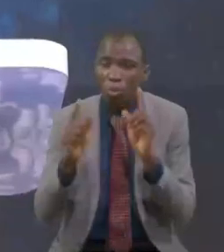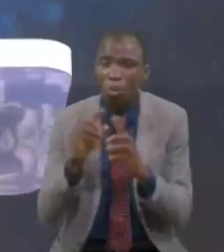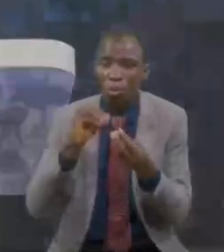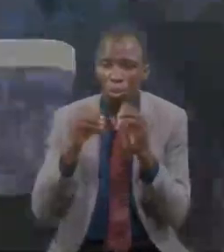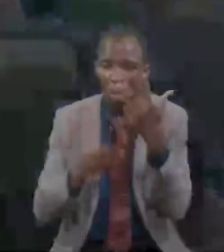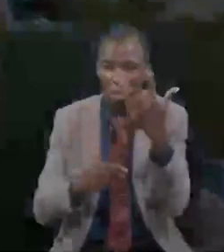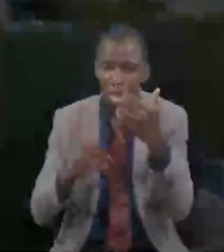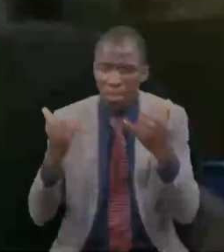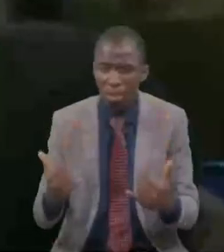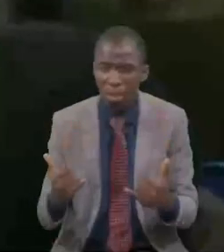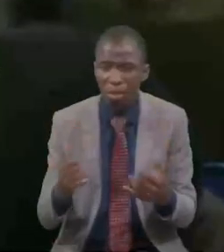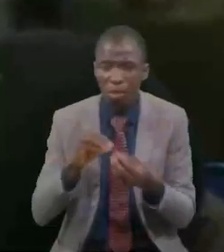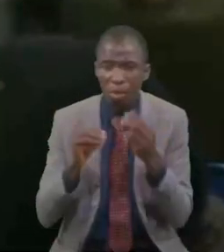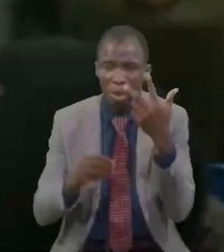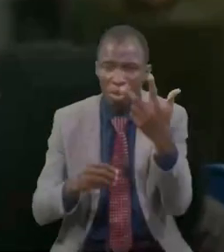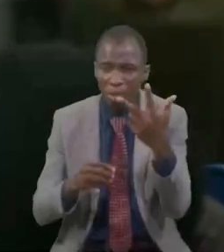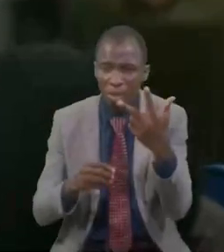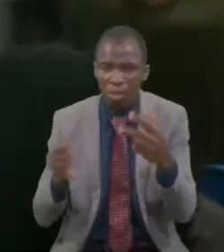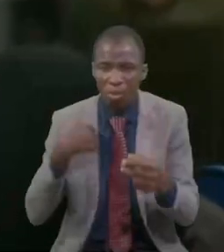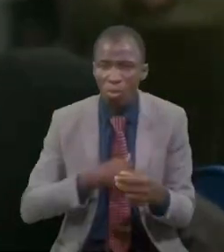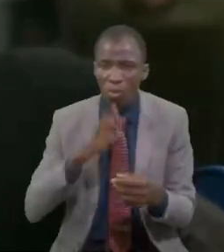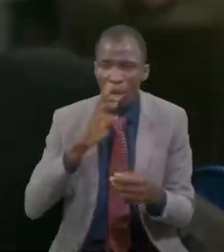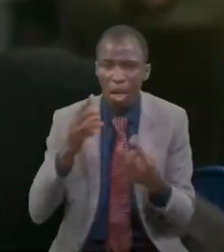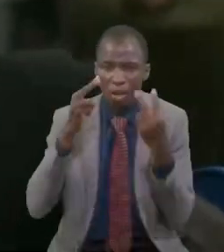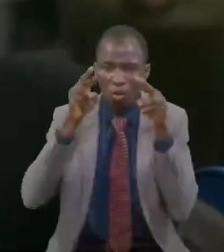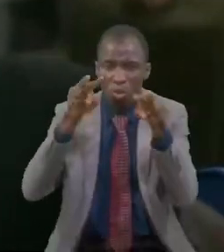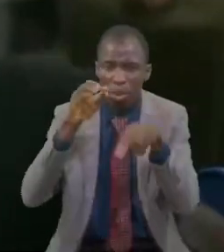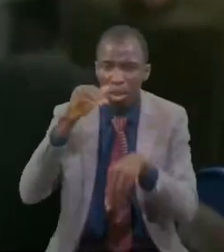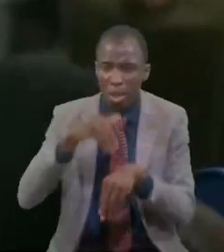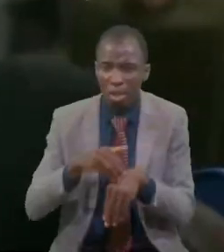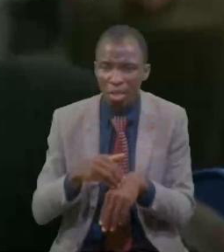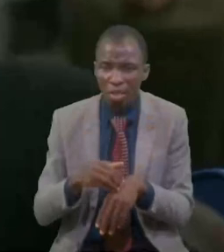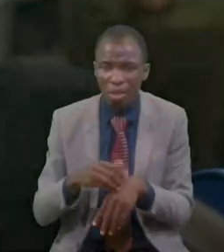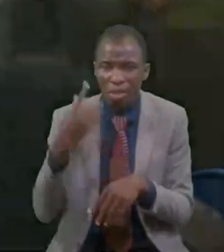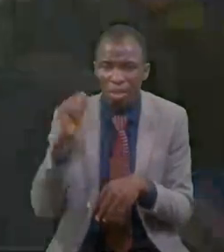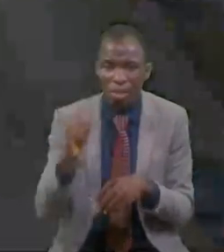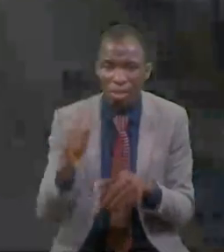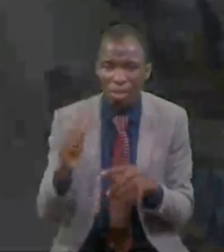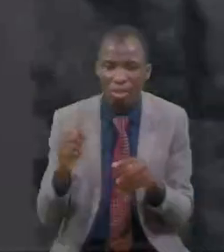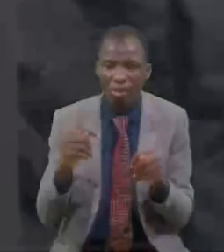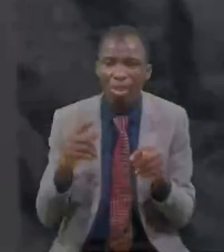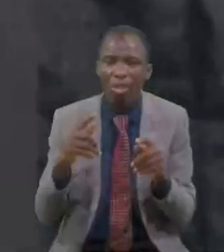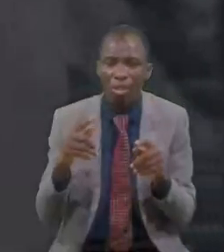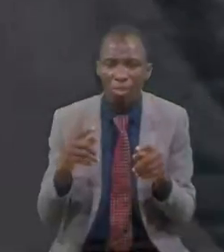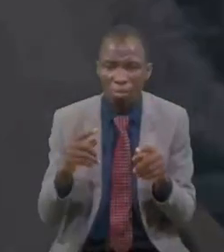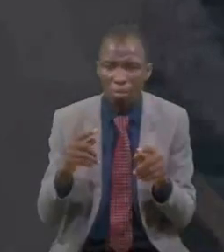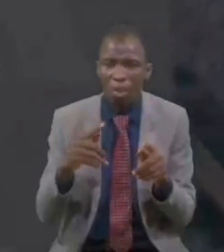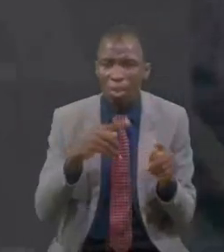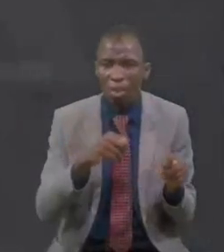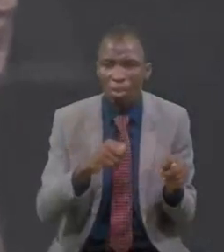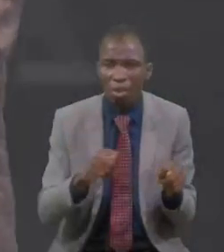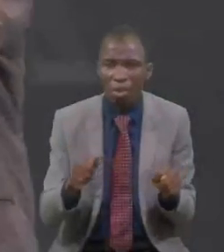ici le 3è point qui est le transport